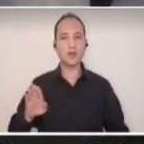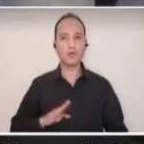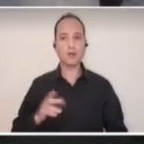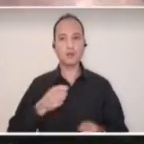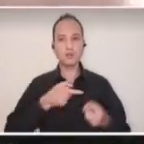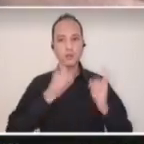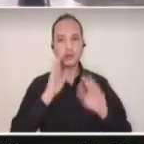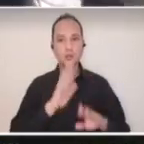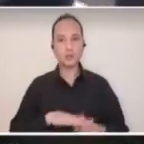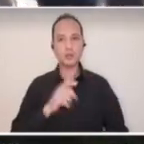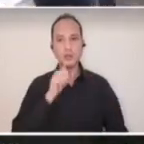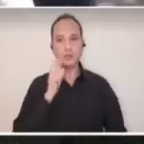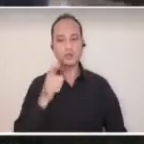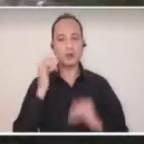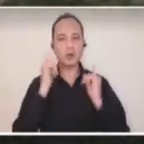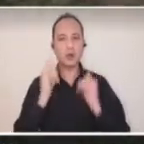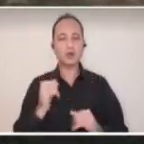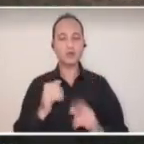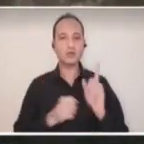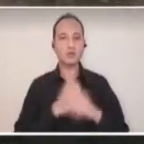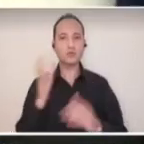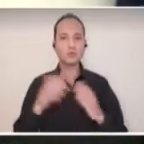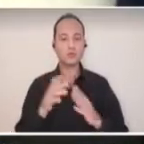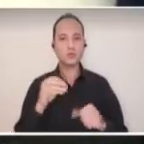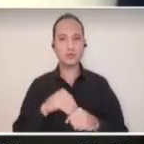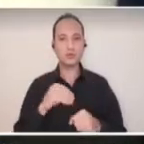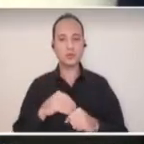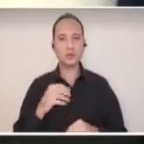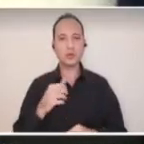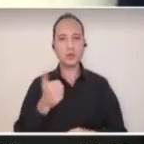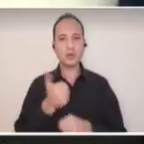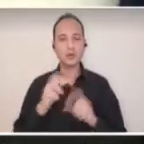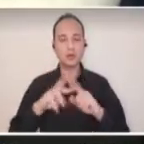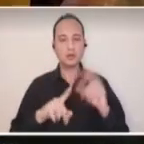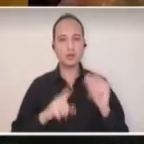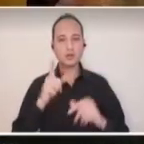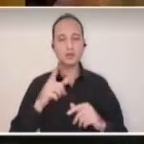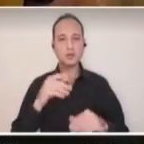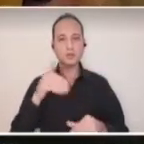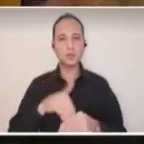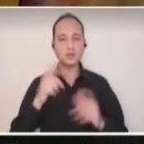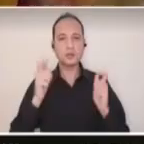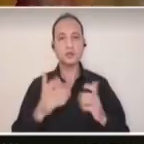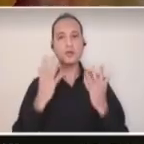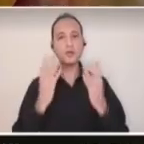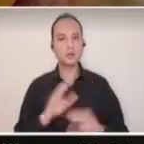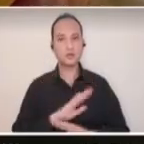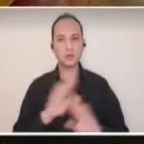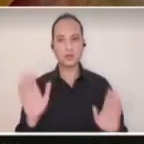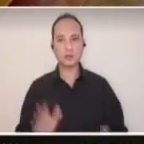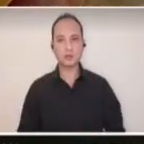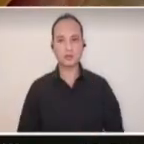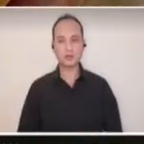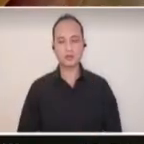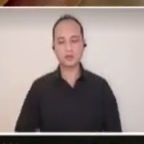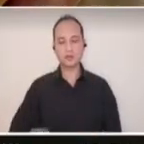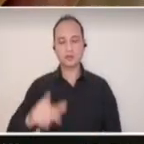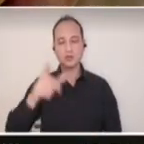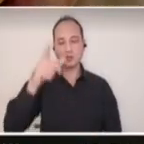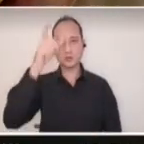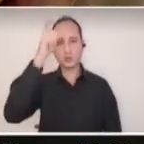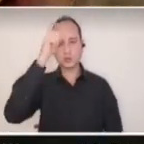hain örgüt uzantısının gazi mecliste yeri olamaz. Türkiye Büyük Millet